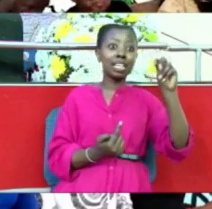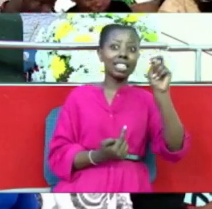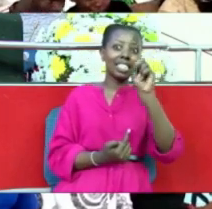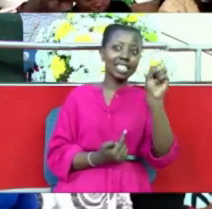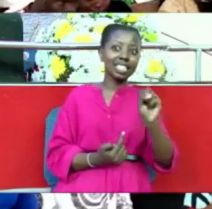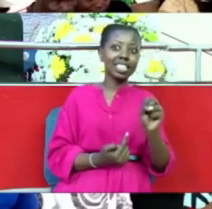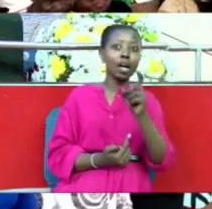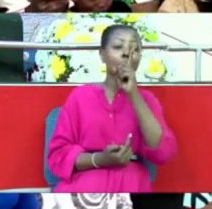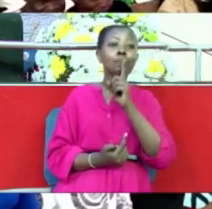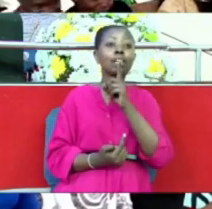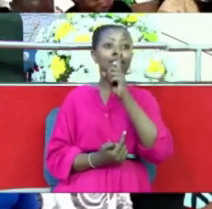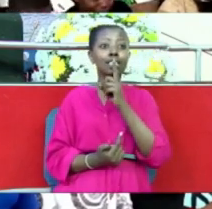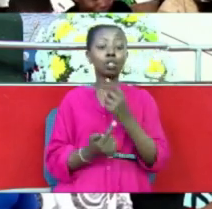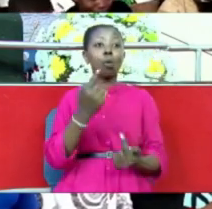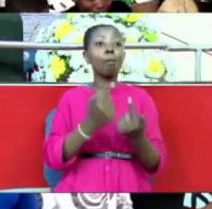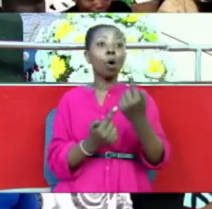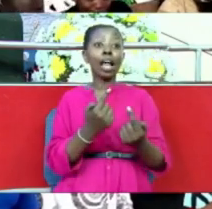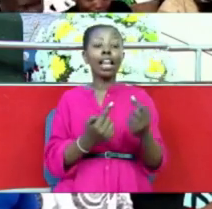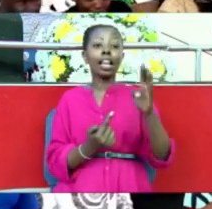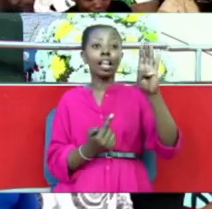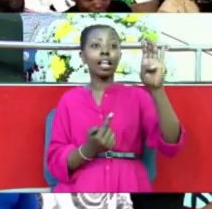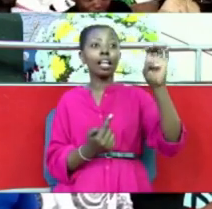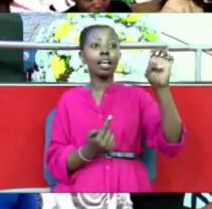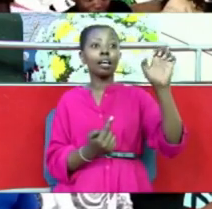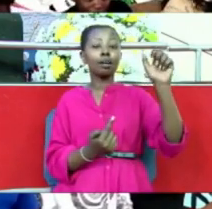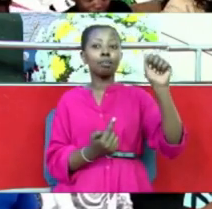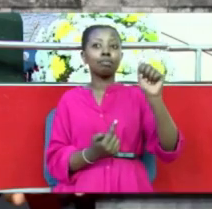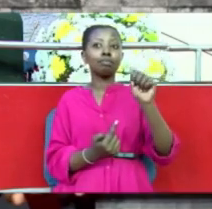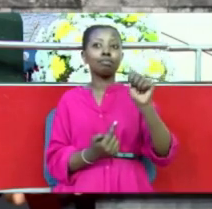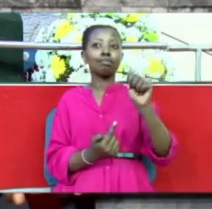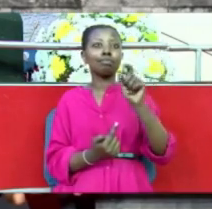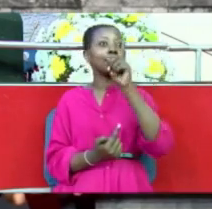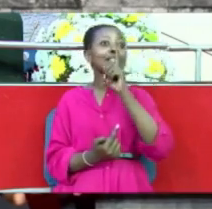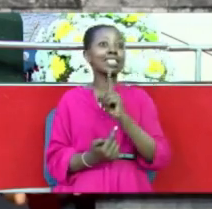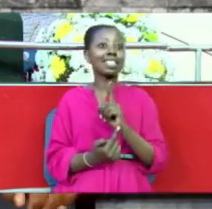Anachemsha wairimu. Na njahi.